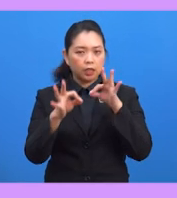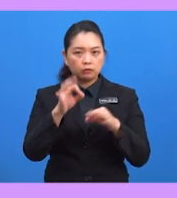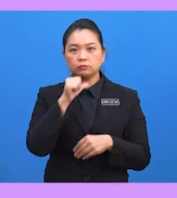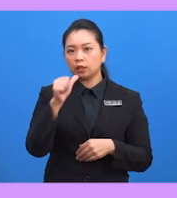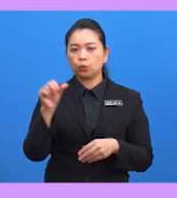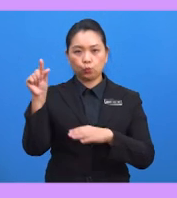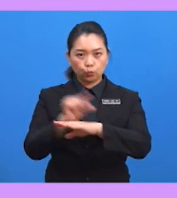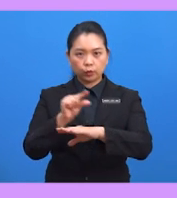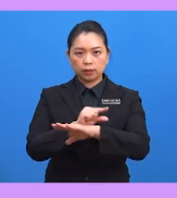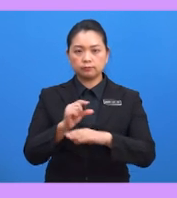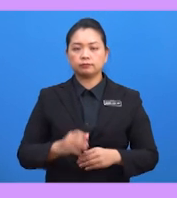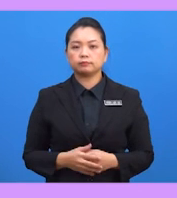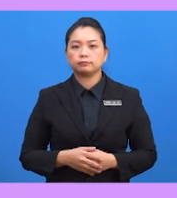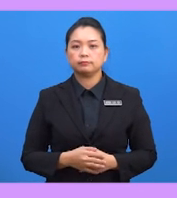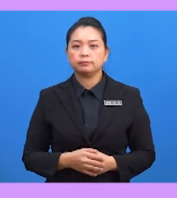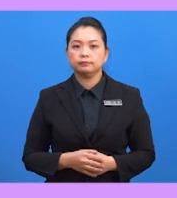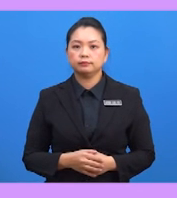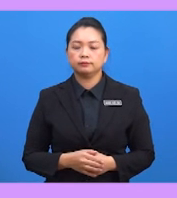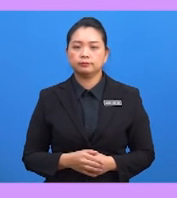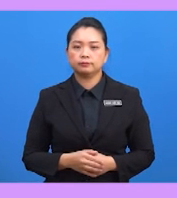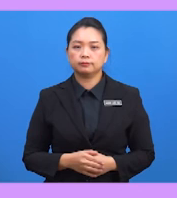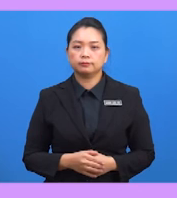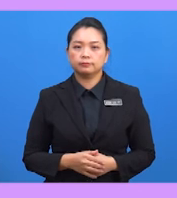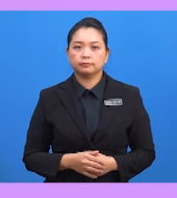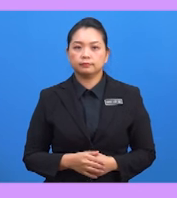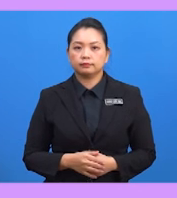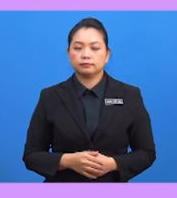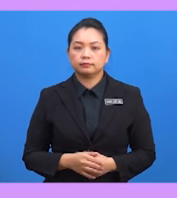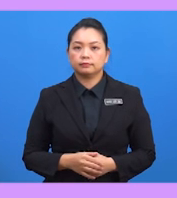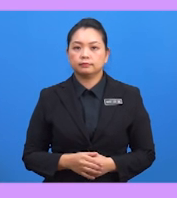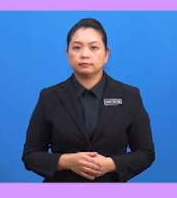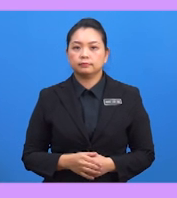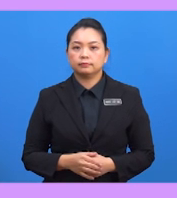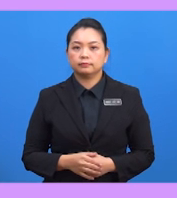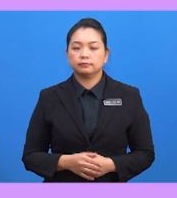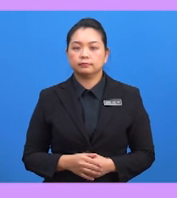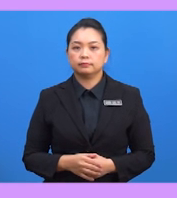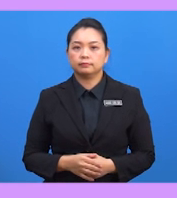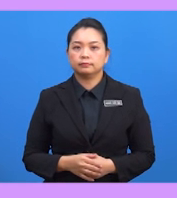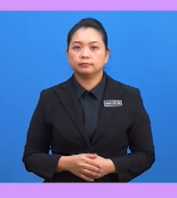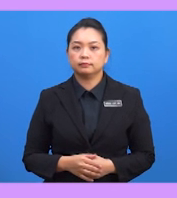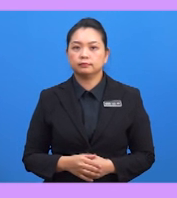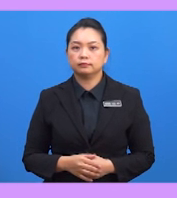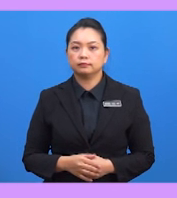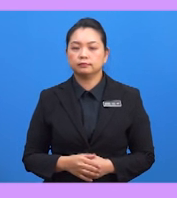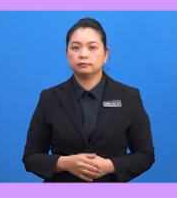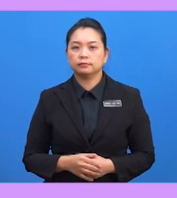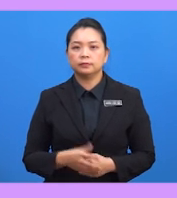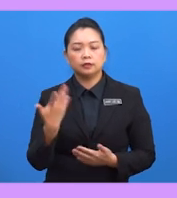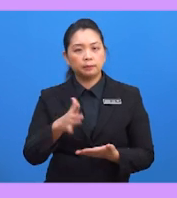menggunakannya. Cara ini dapat mengurangkan jumlah bil yang perlu dibayar oleh beliau.